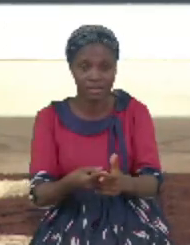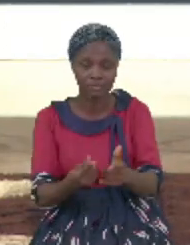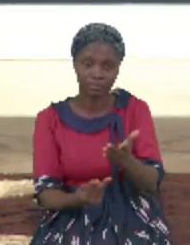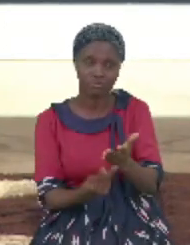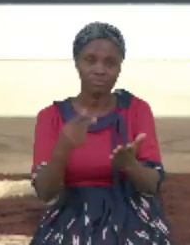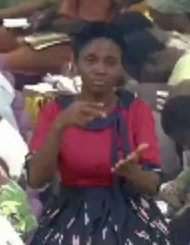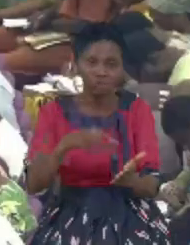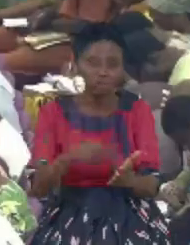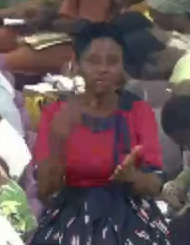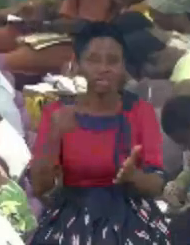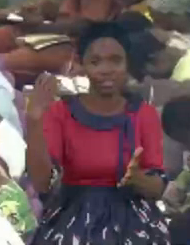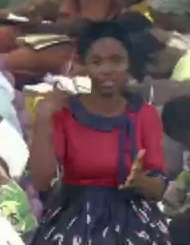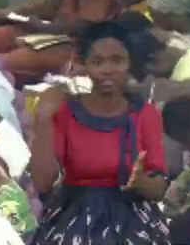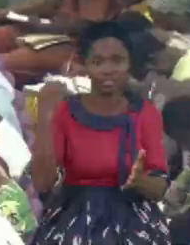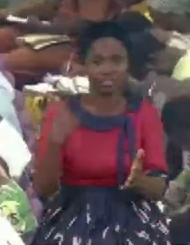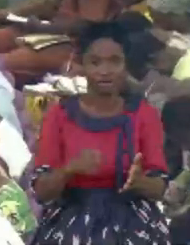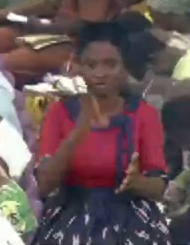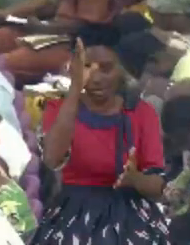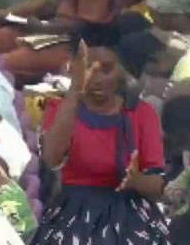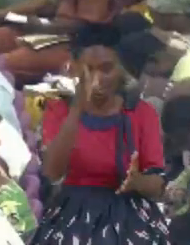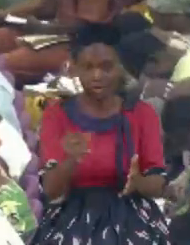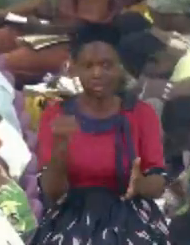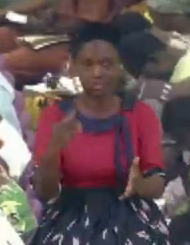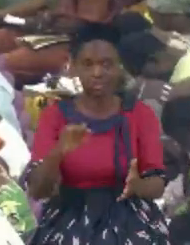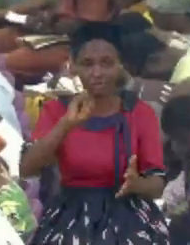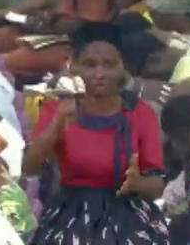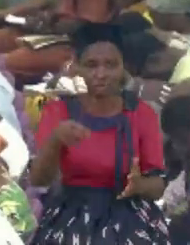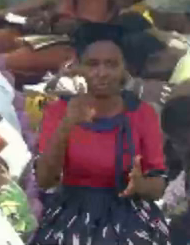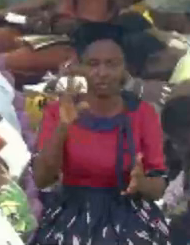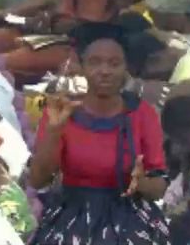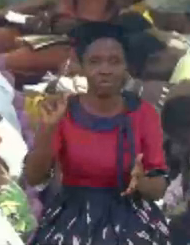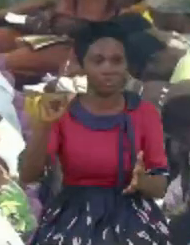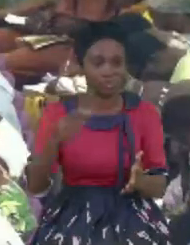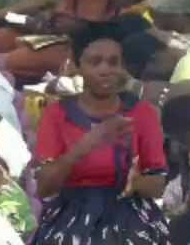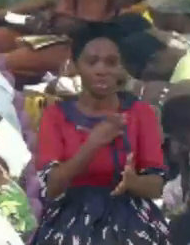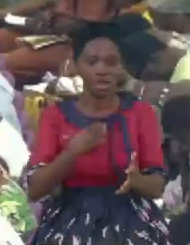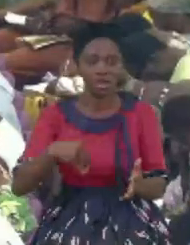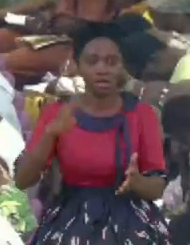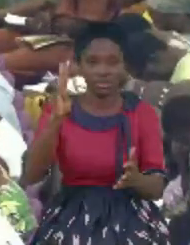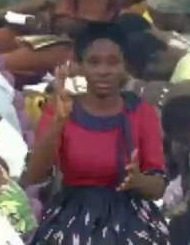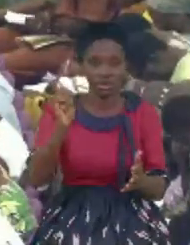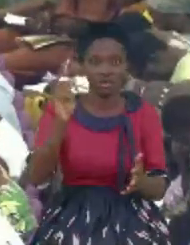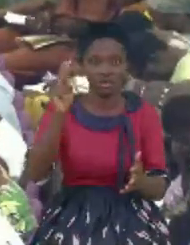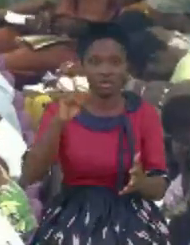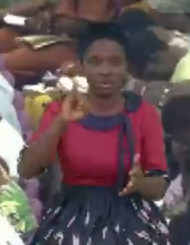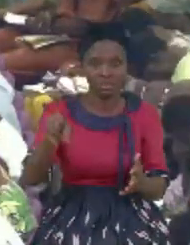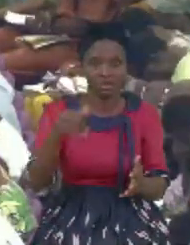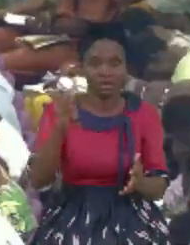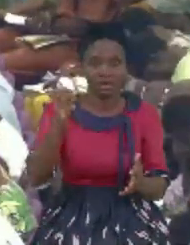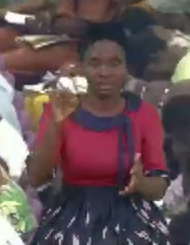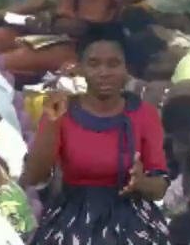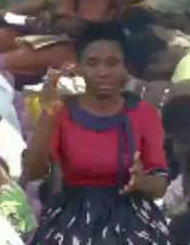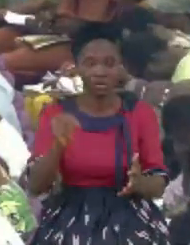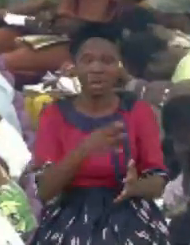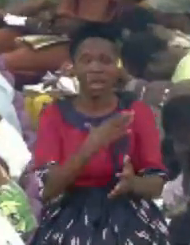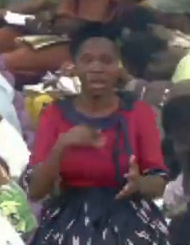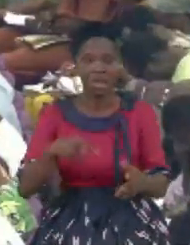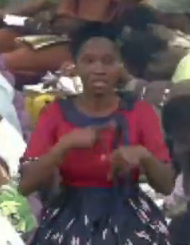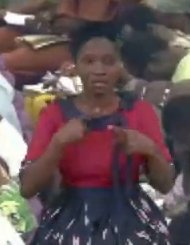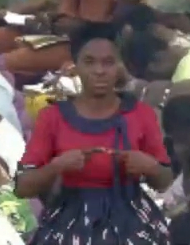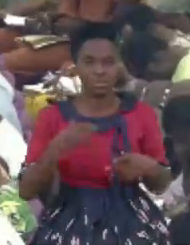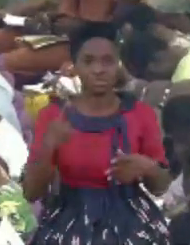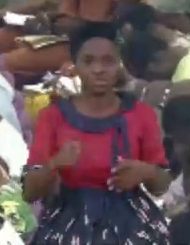Les chefs de famille de Juda et de Benjamin, les sacrificateurs et les